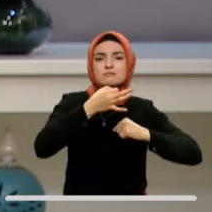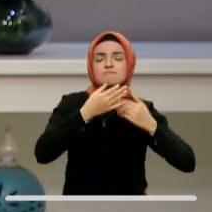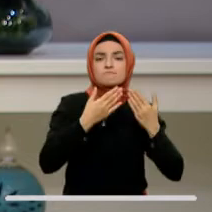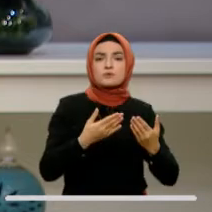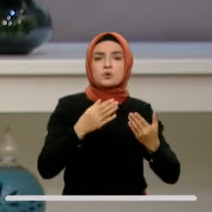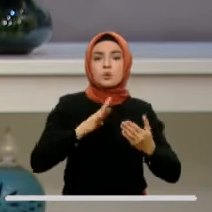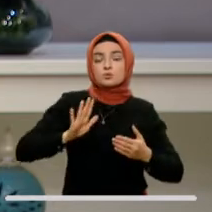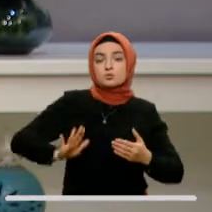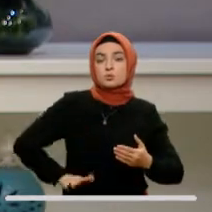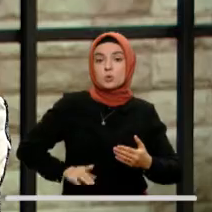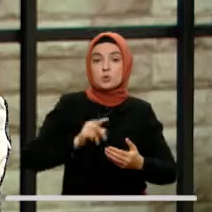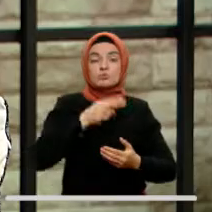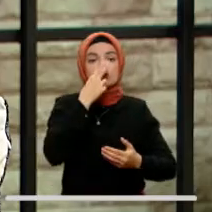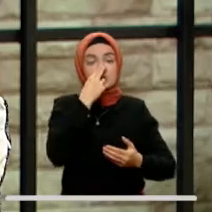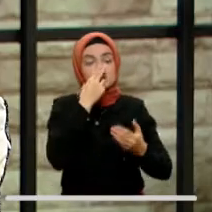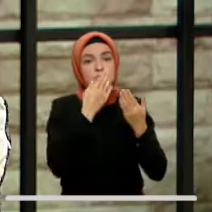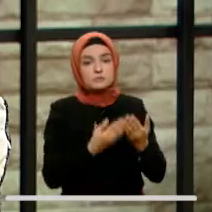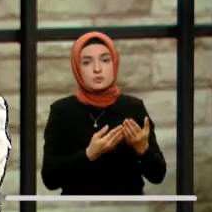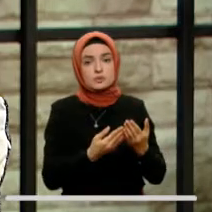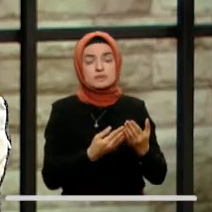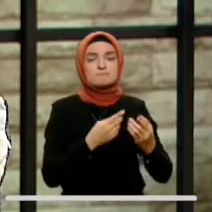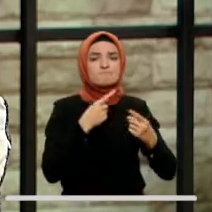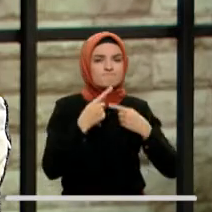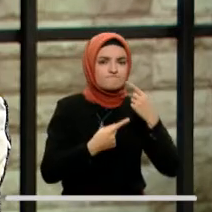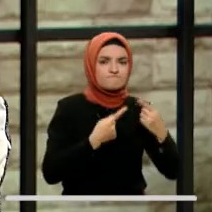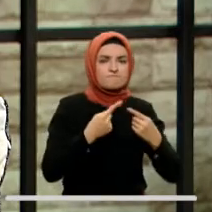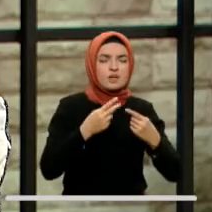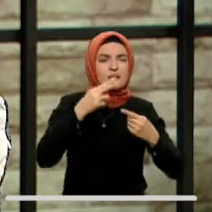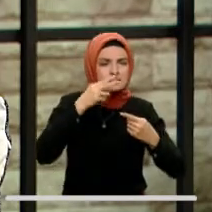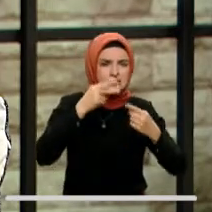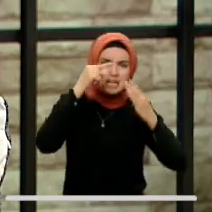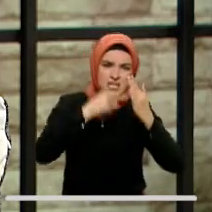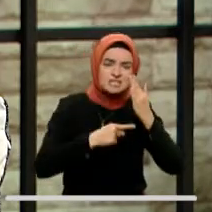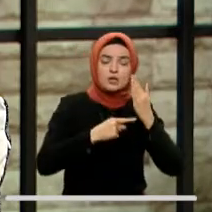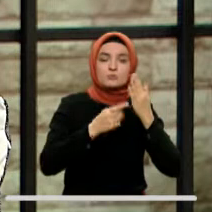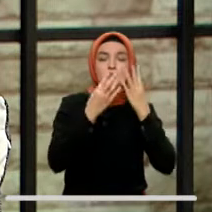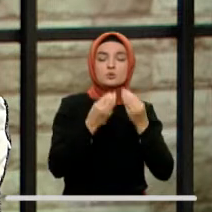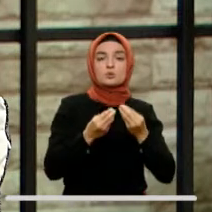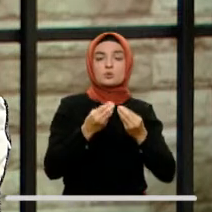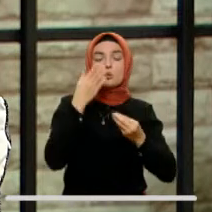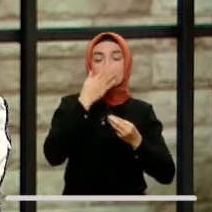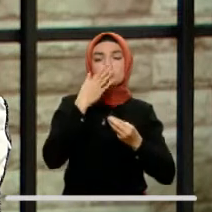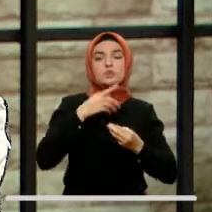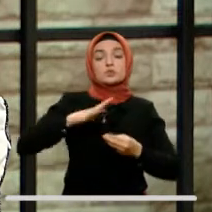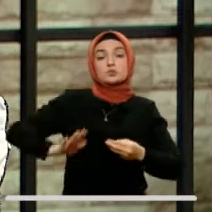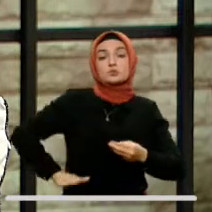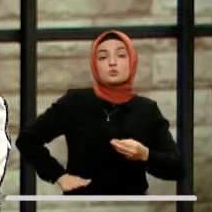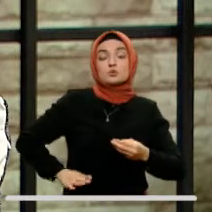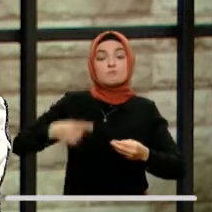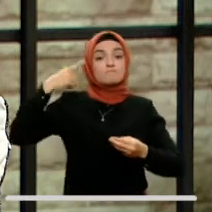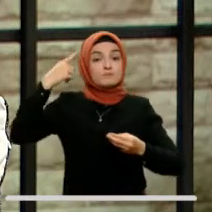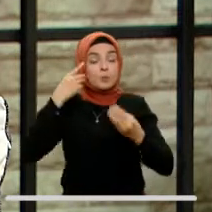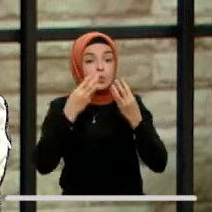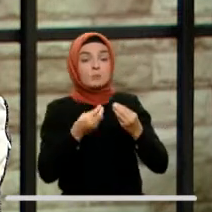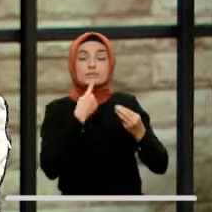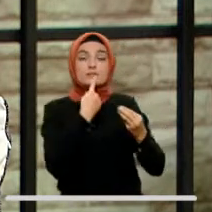Çocuğumuza da bunu alıştırabiliriz. En azından sıklığını azaltmış oluruz. Okuldakinde de çocuğu bilinçli tutarız. Yani yemeyeceksin,